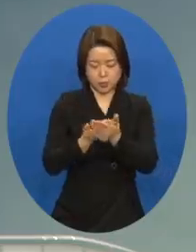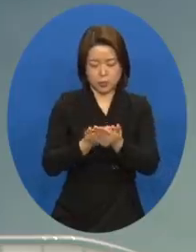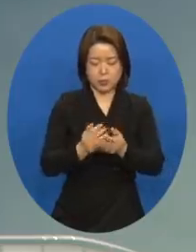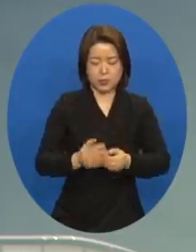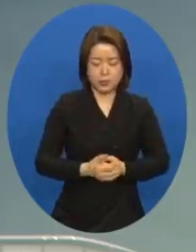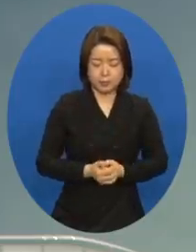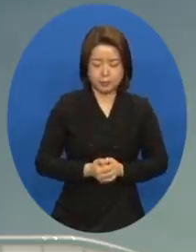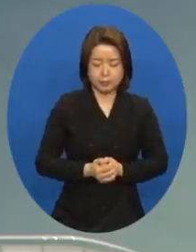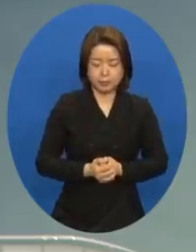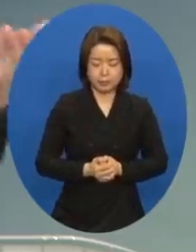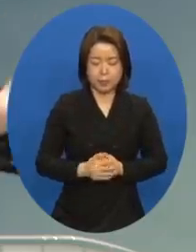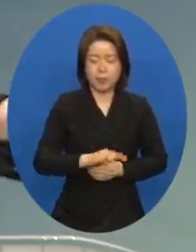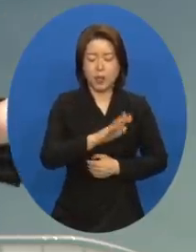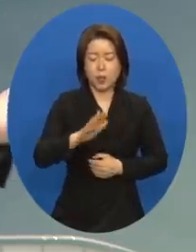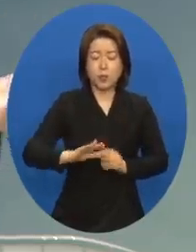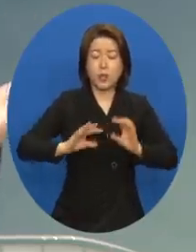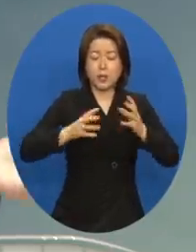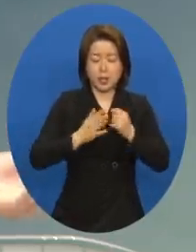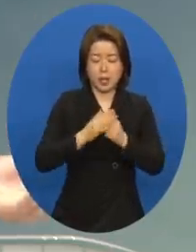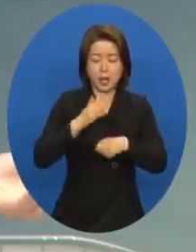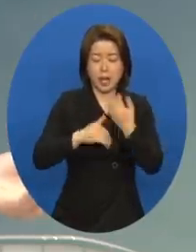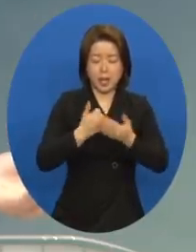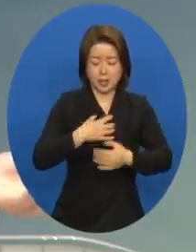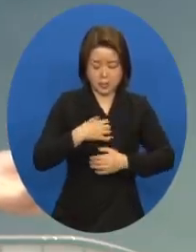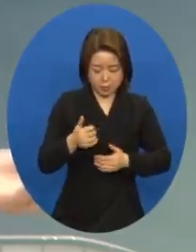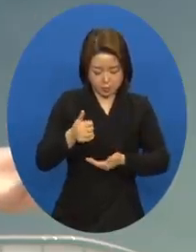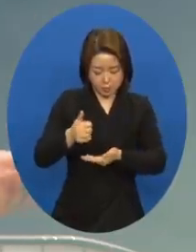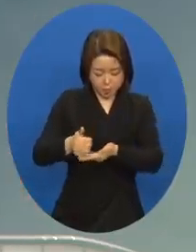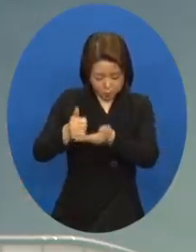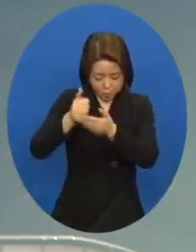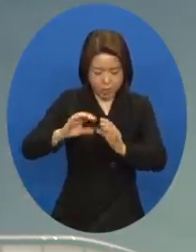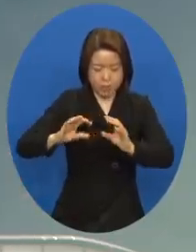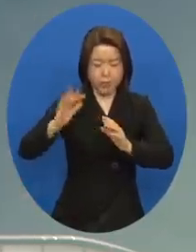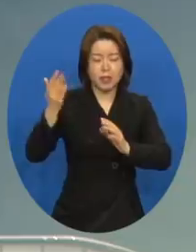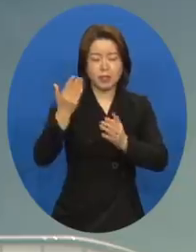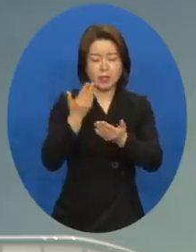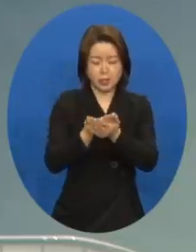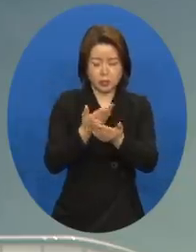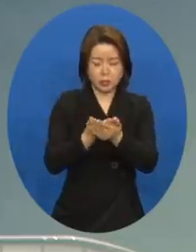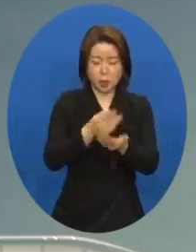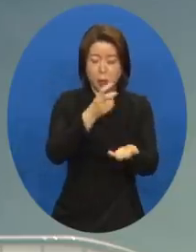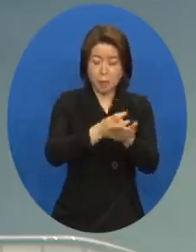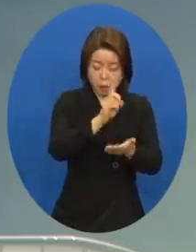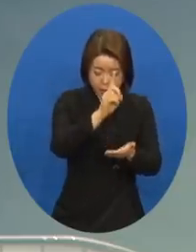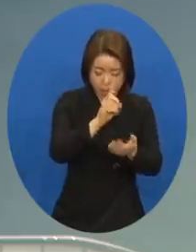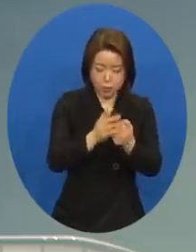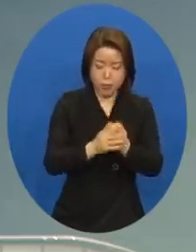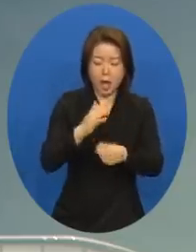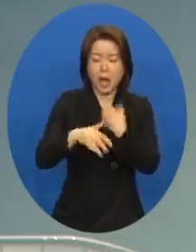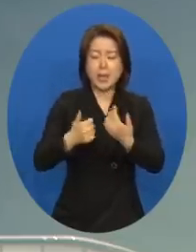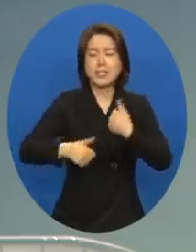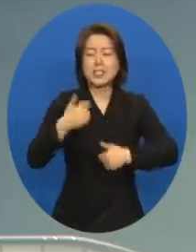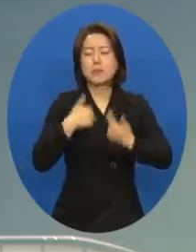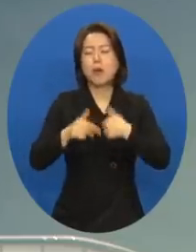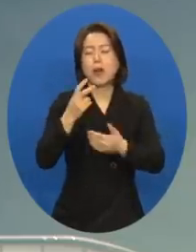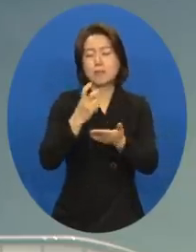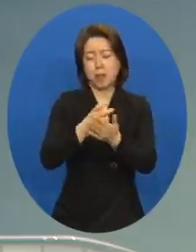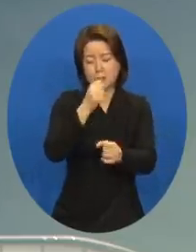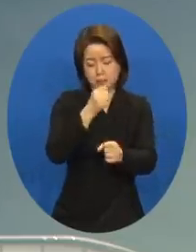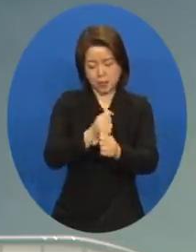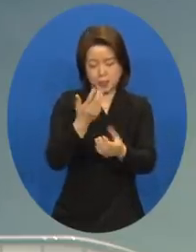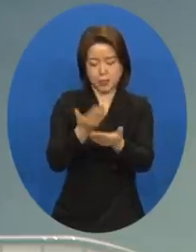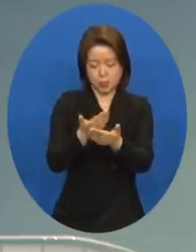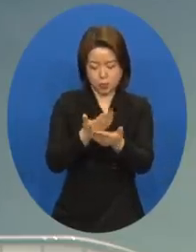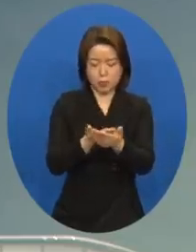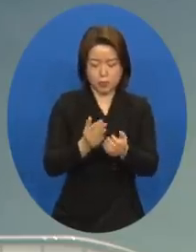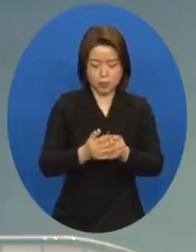하옵소서. 우리나라가 하나님을 경외하는 나라가 되고 법 하나도 하나님이 기뻐하는 법을 제정하게